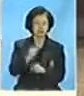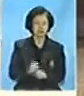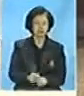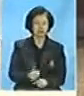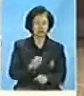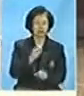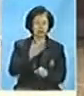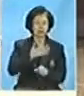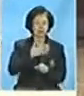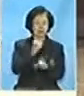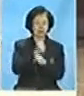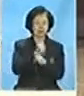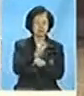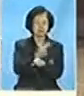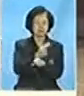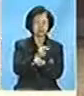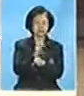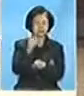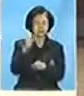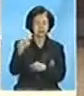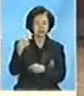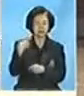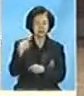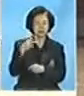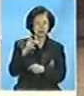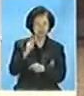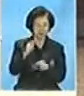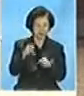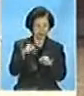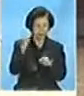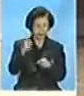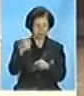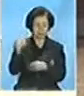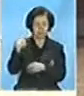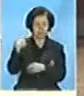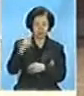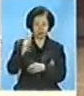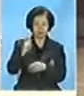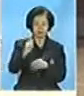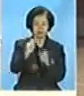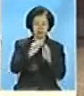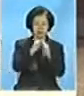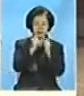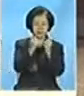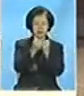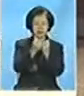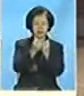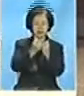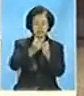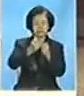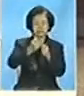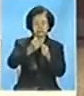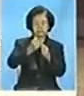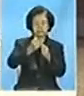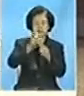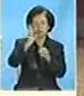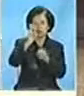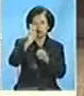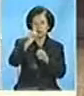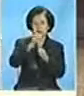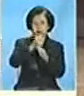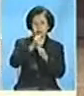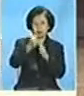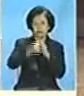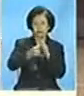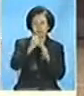ผมทำหน้าที่ข้าราชการตั้งแต่ปลัดอำเภอเกษียณอายุราชการใน